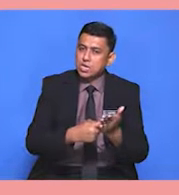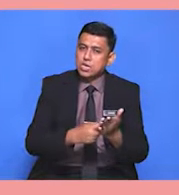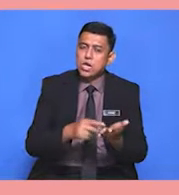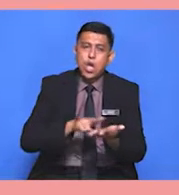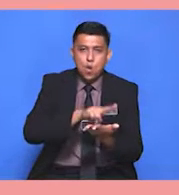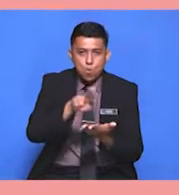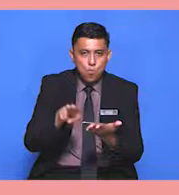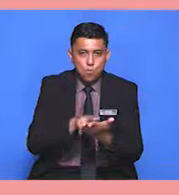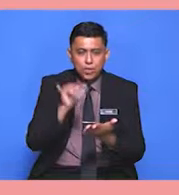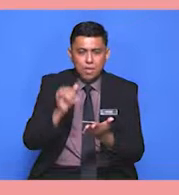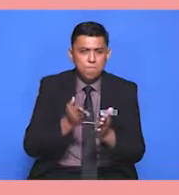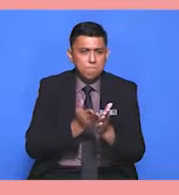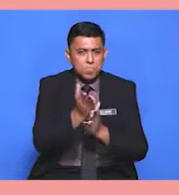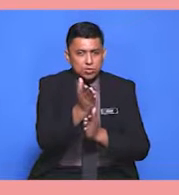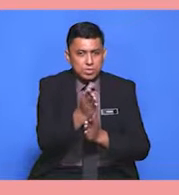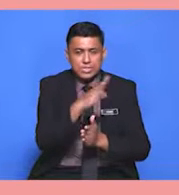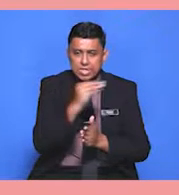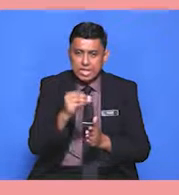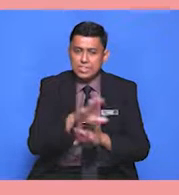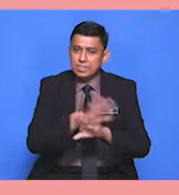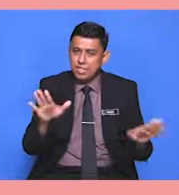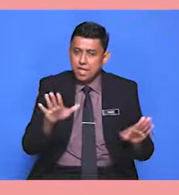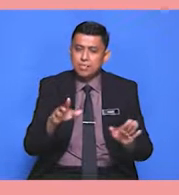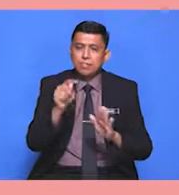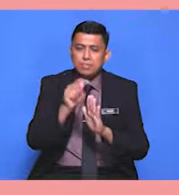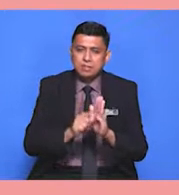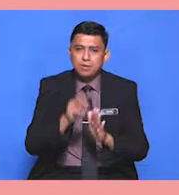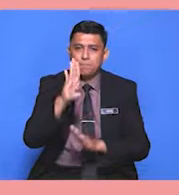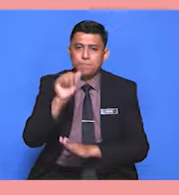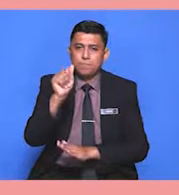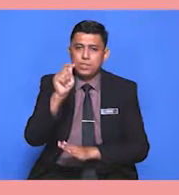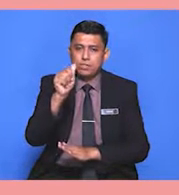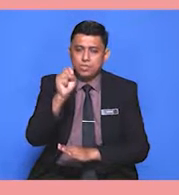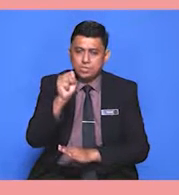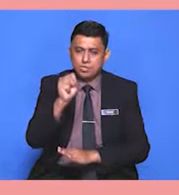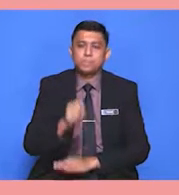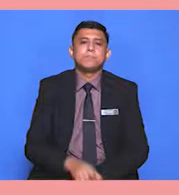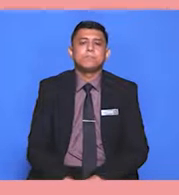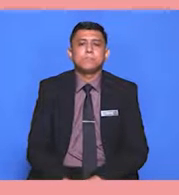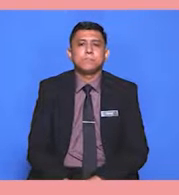yang berterusan dan tidak terbatas.